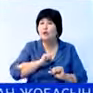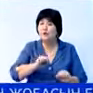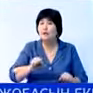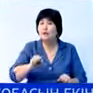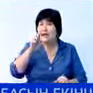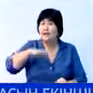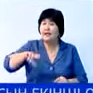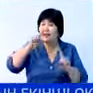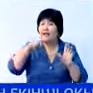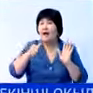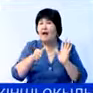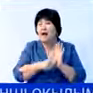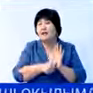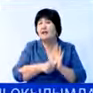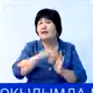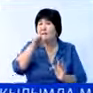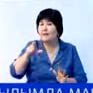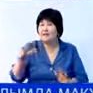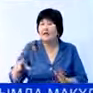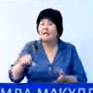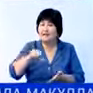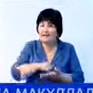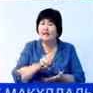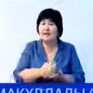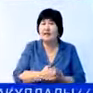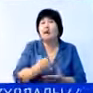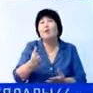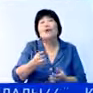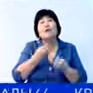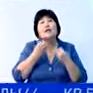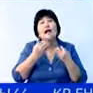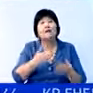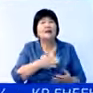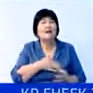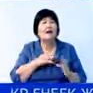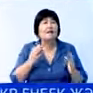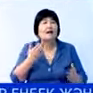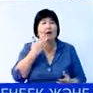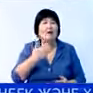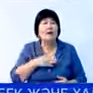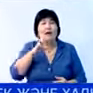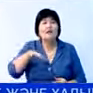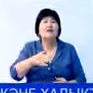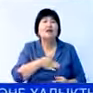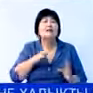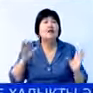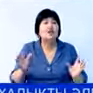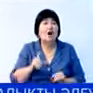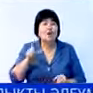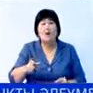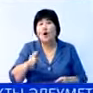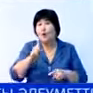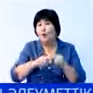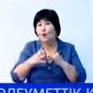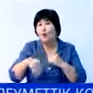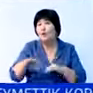елге танылған 6 меценаттар аланды. Бұл жақсылыққа жаны құмар елдің нағыз жанашырлары. Туған